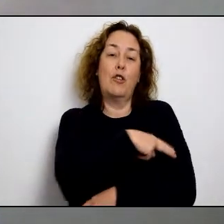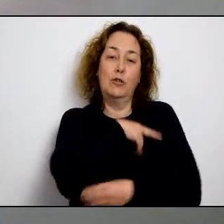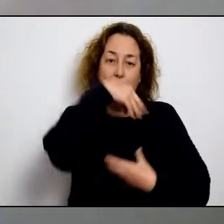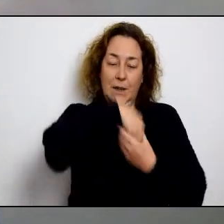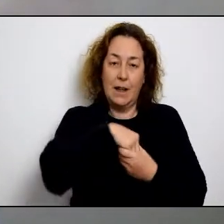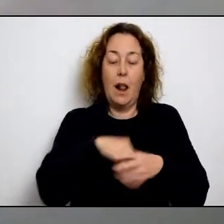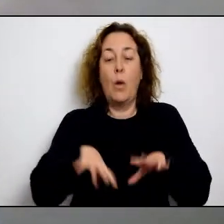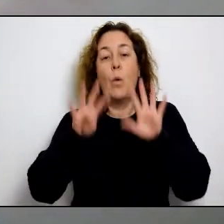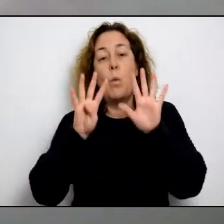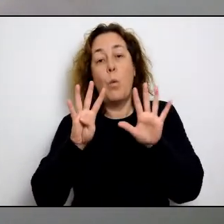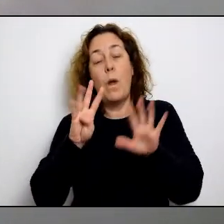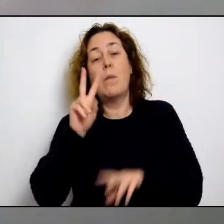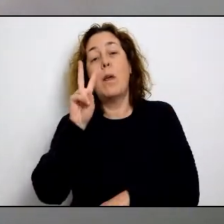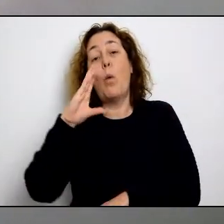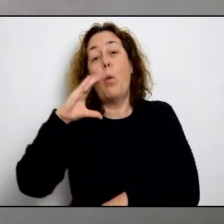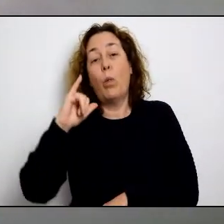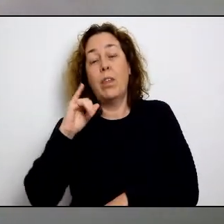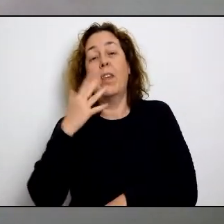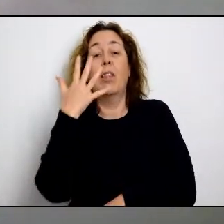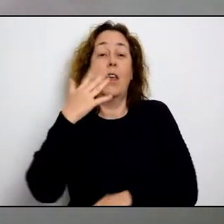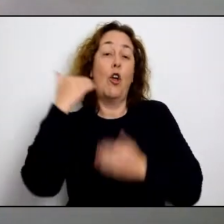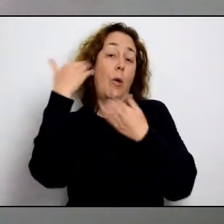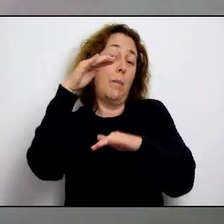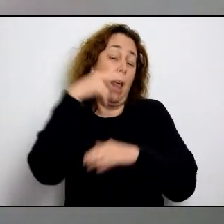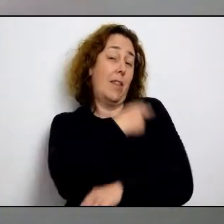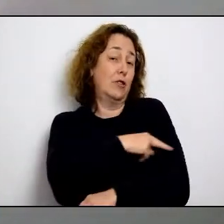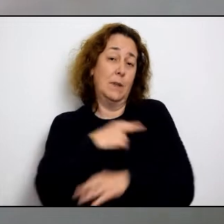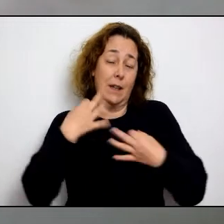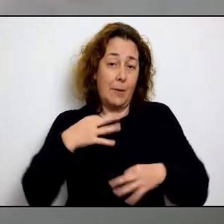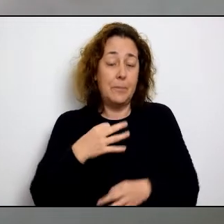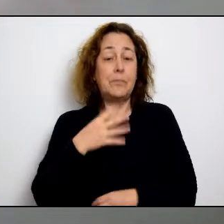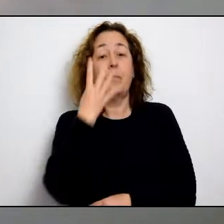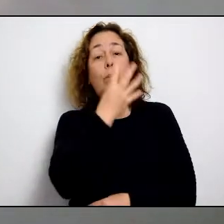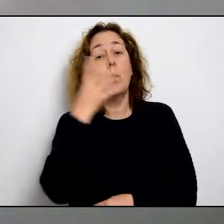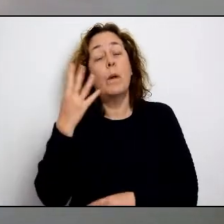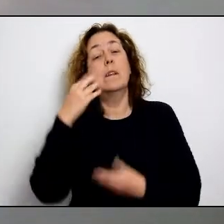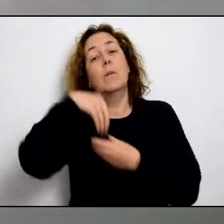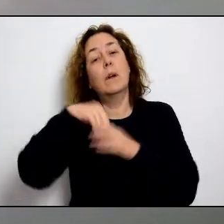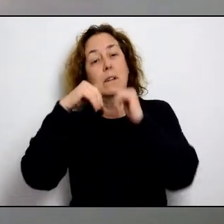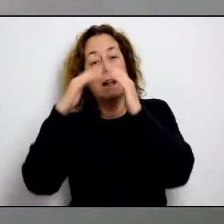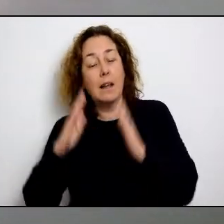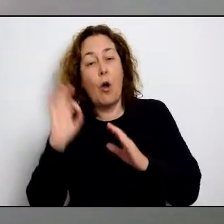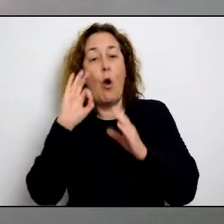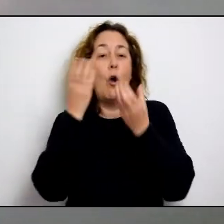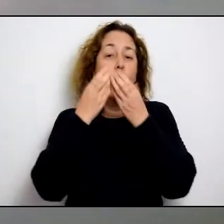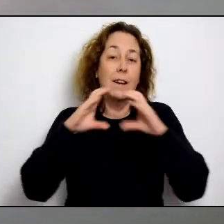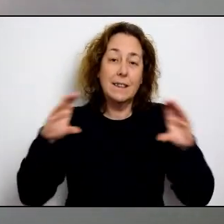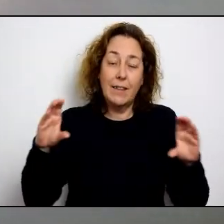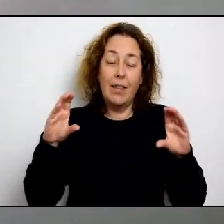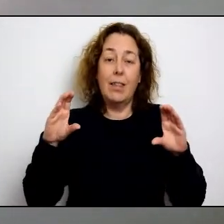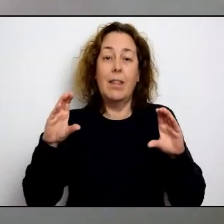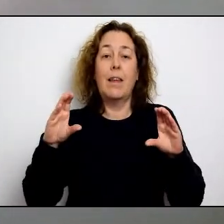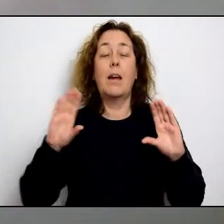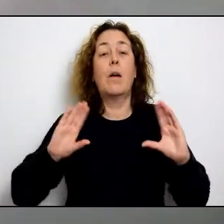estan sent tractades. D'aquestes 48, n'hi ha 14 d'hospitalitzades, 9 a sa UCI i 5 a planta